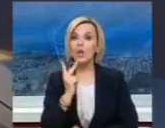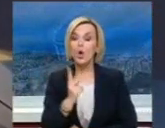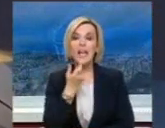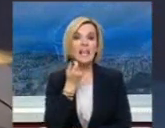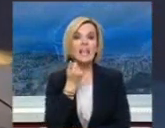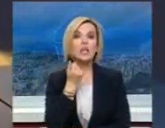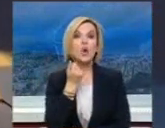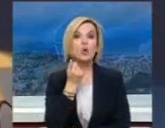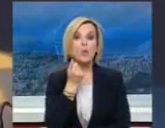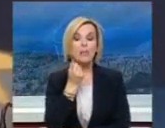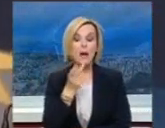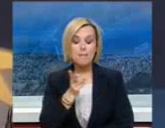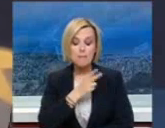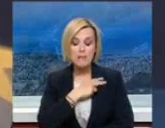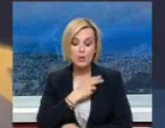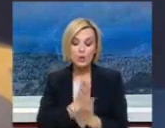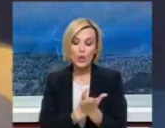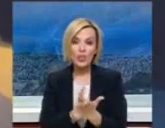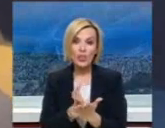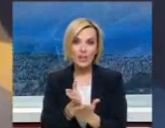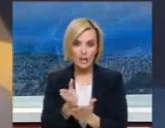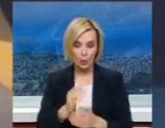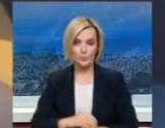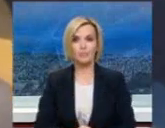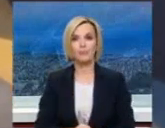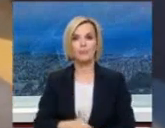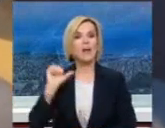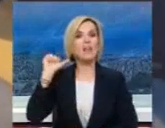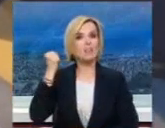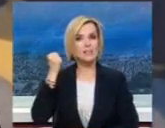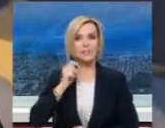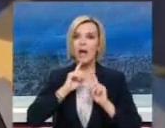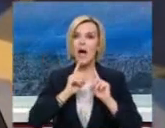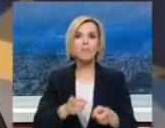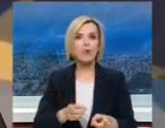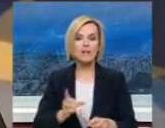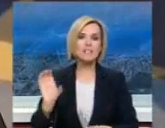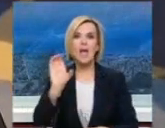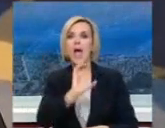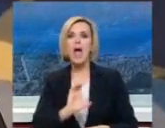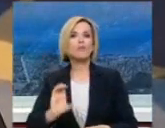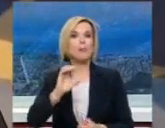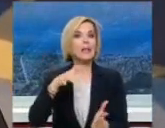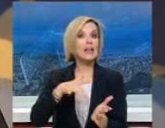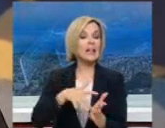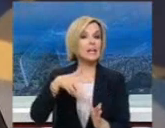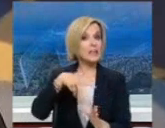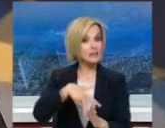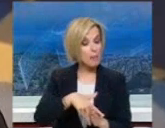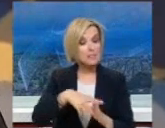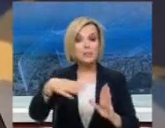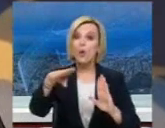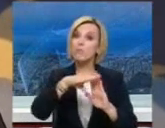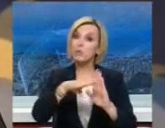με αίσθημα δικαίου. Η χθεσινή απόφαση της Ευρωπαϊκής Κεντρικής Τράπεζας με την υιοθέτηση ενός νέου προγράμματος